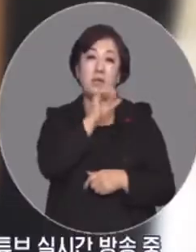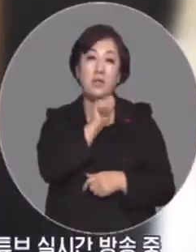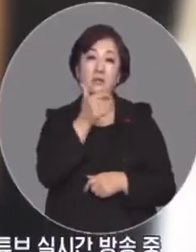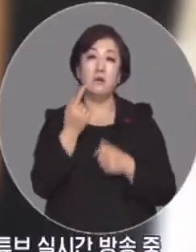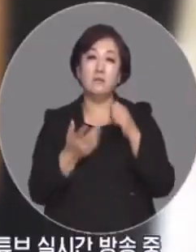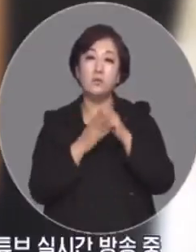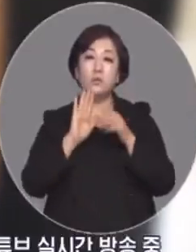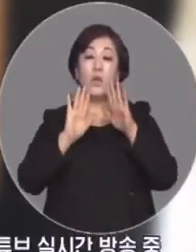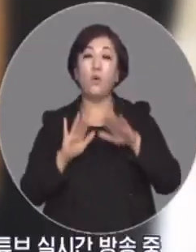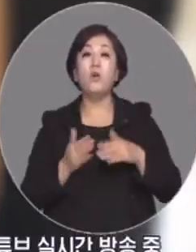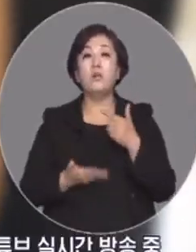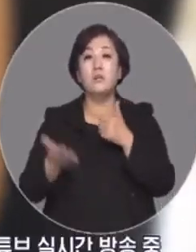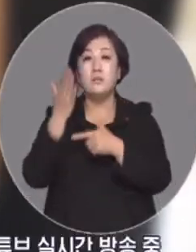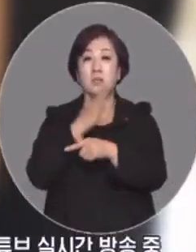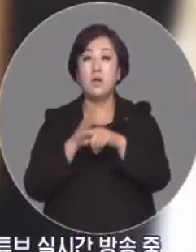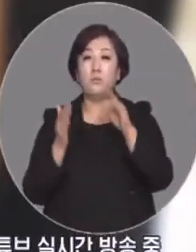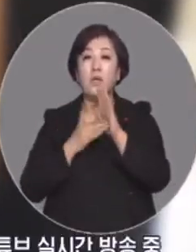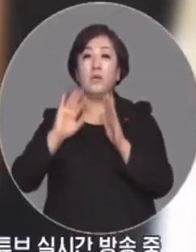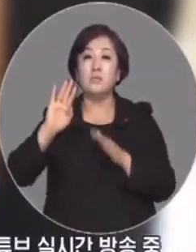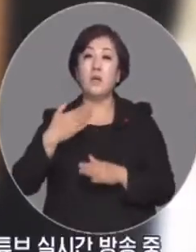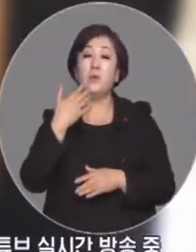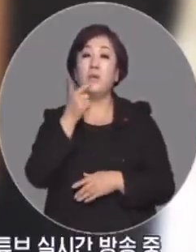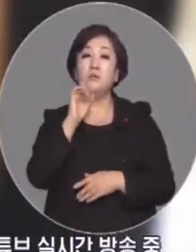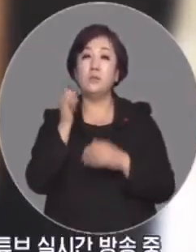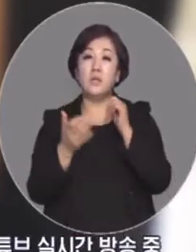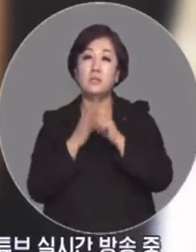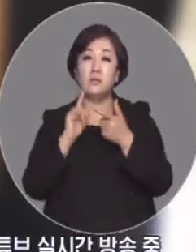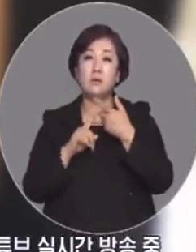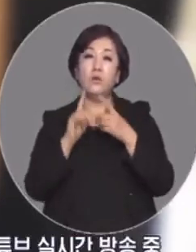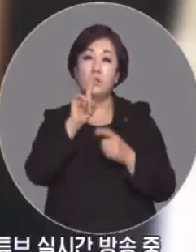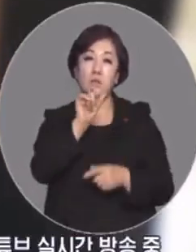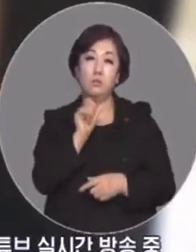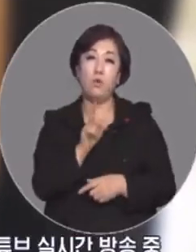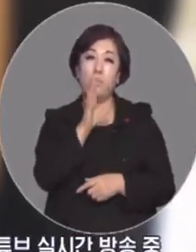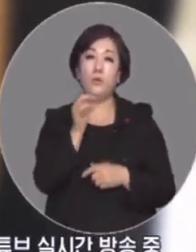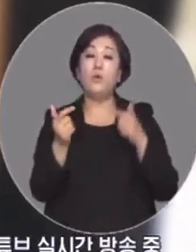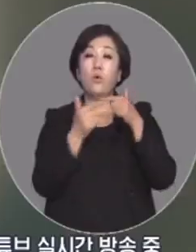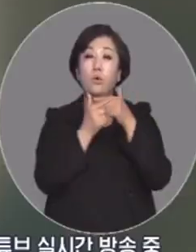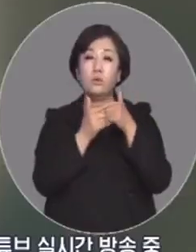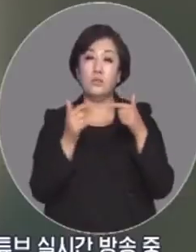405건에서 올해 상반기 465건으로 15% 증가했습니다.